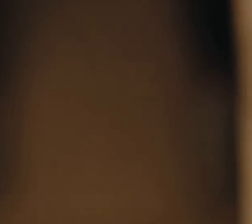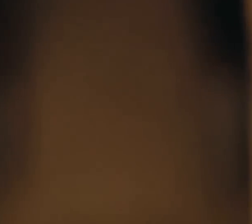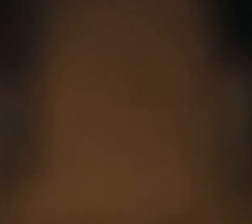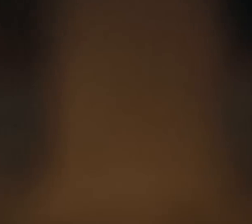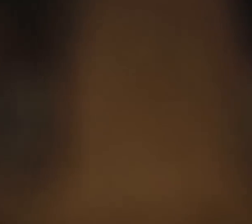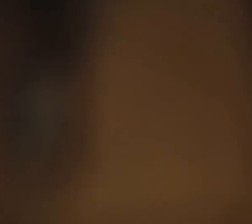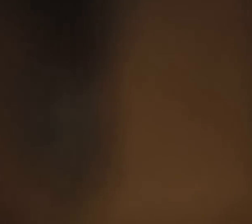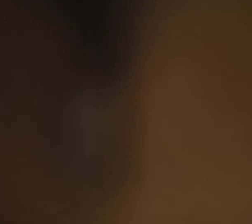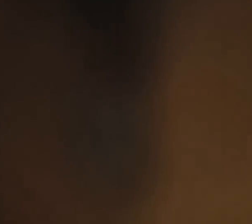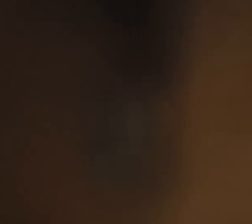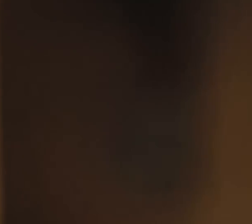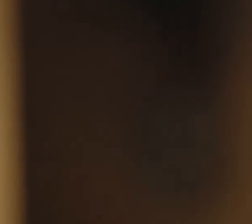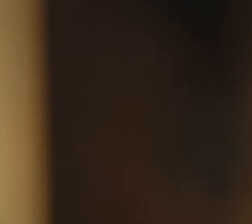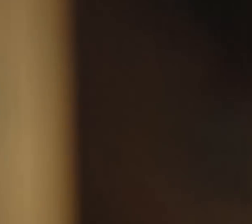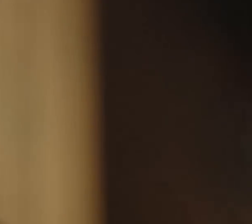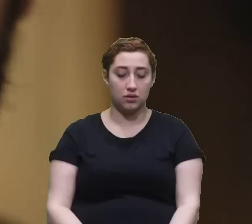ünitelerinde dosyalar var.